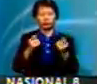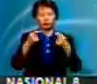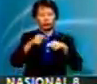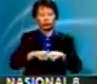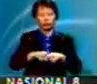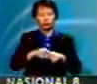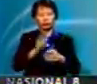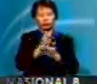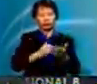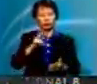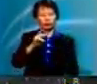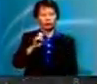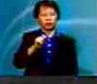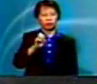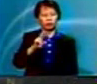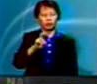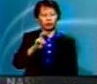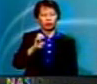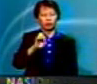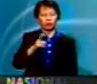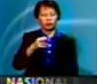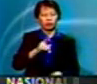UMNO bahagian Ketereh di Kota Baru.